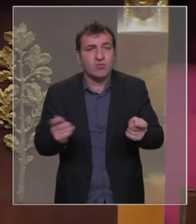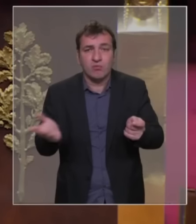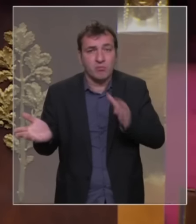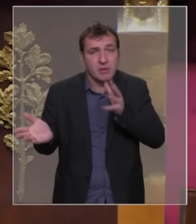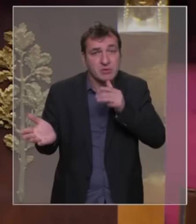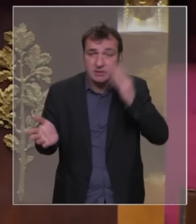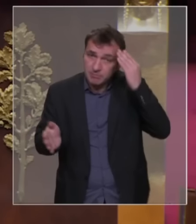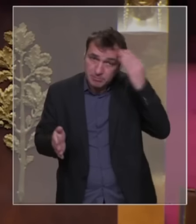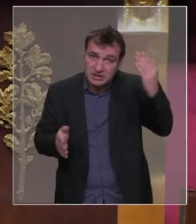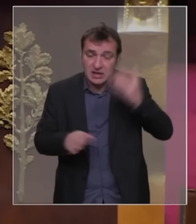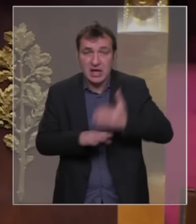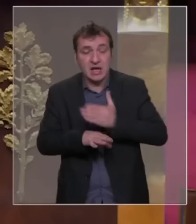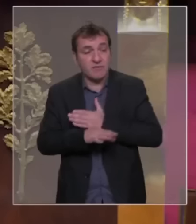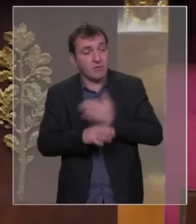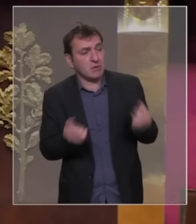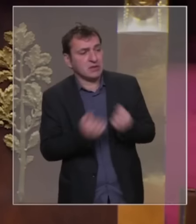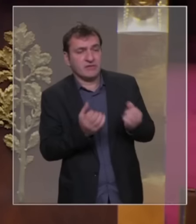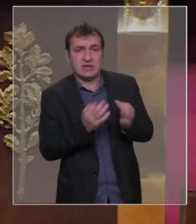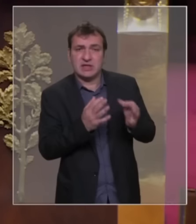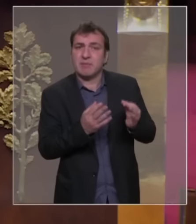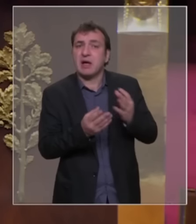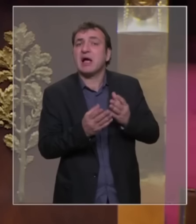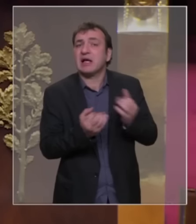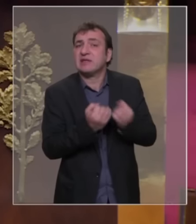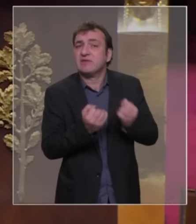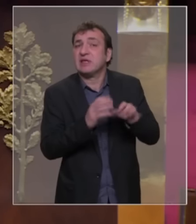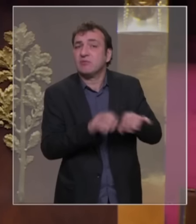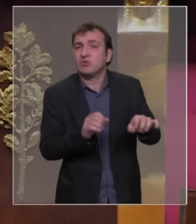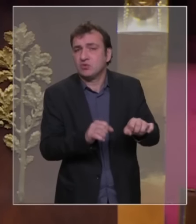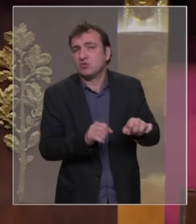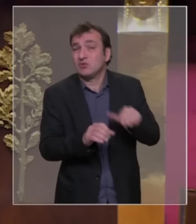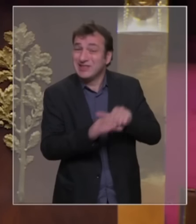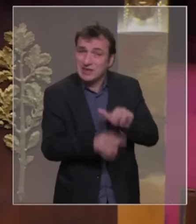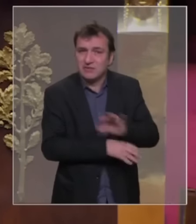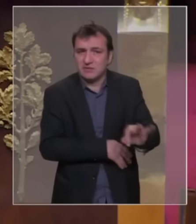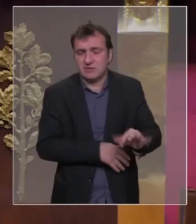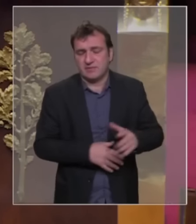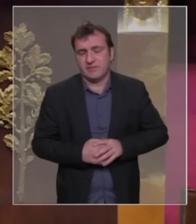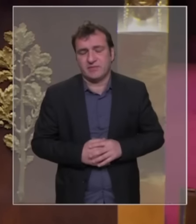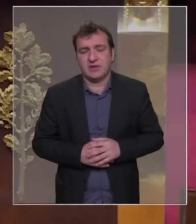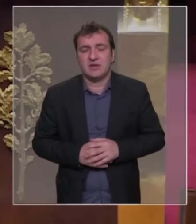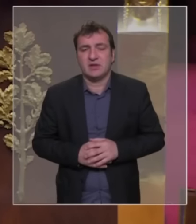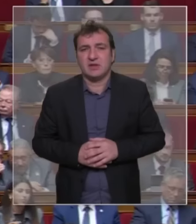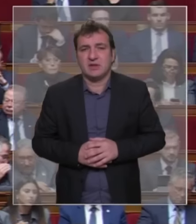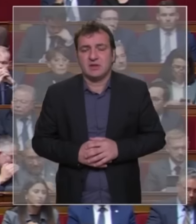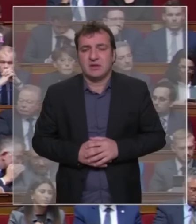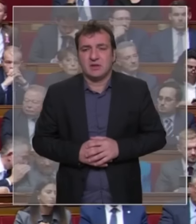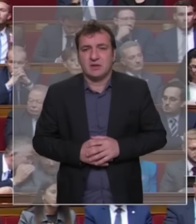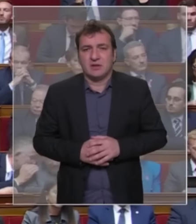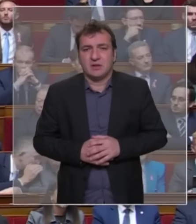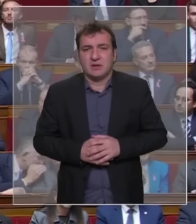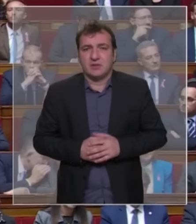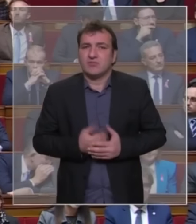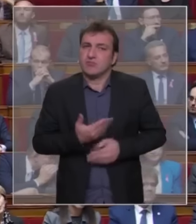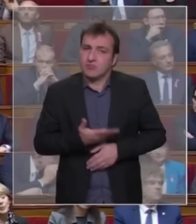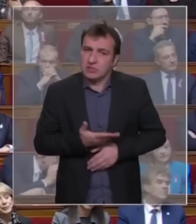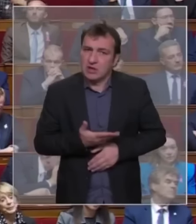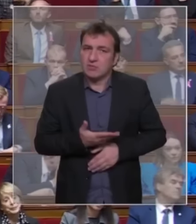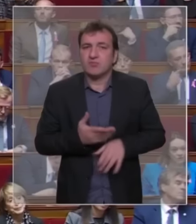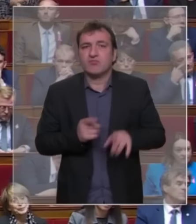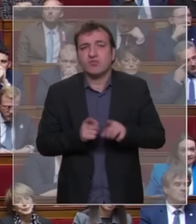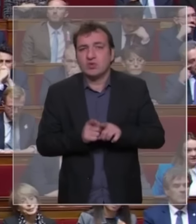en amont de l'activité et de la production sur notre territoire. Cette exigence nous conduira également à